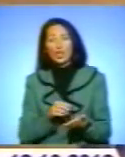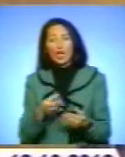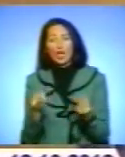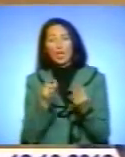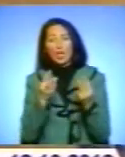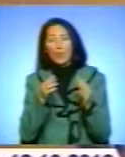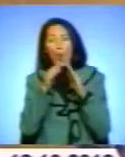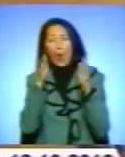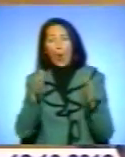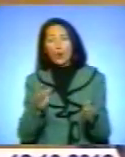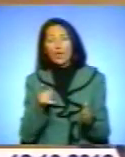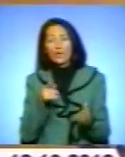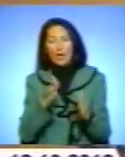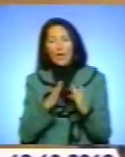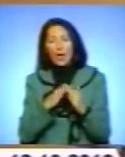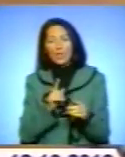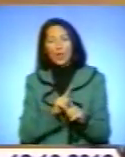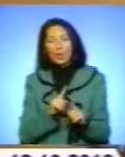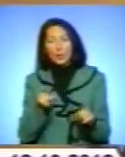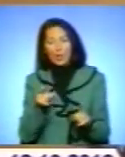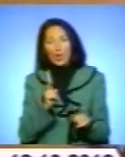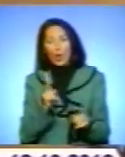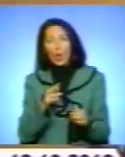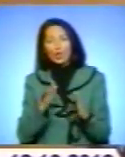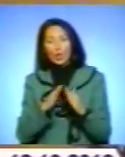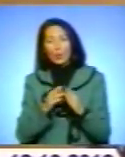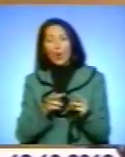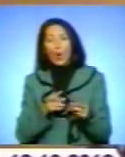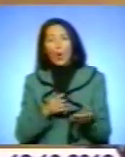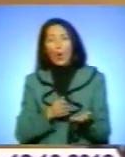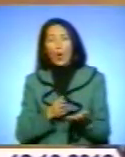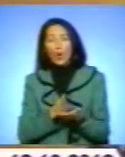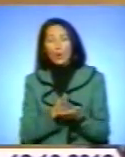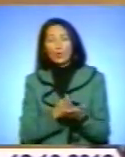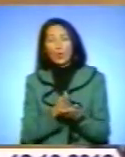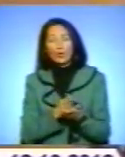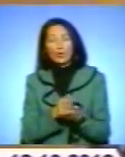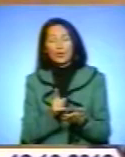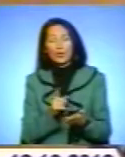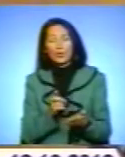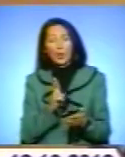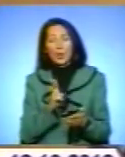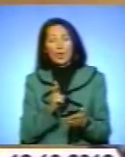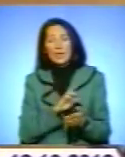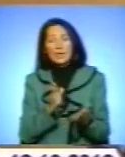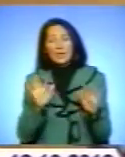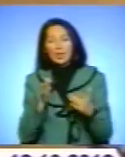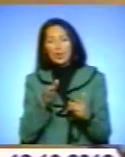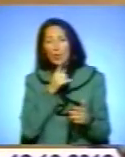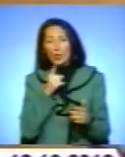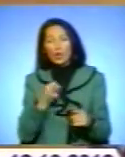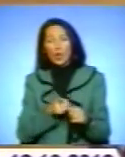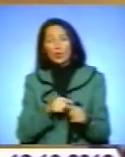дотримуються в хаті, особливо тих, яких на дому обслуговують. Щоб, Боже борони, не сталося, що протягом цього опалювального осінньо-зимового